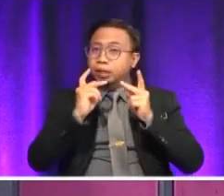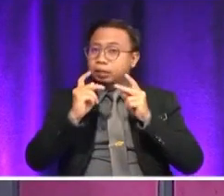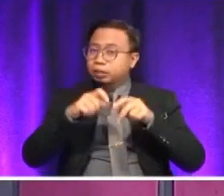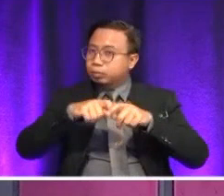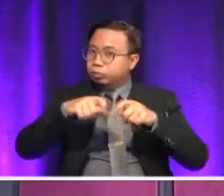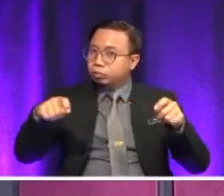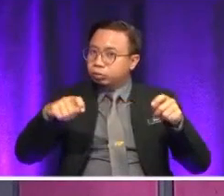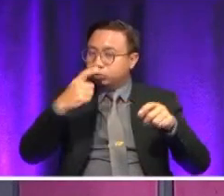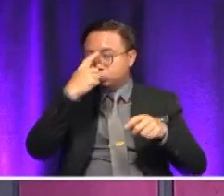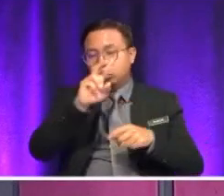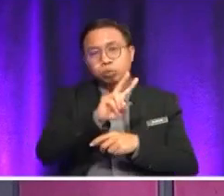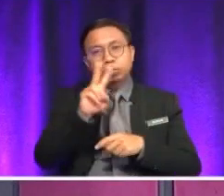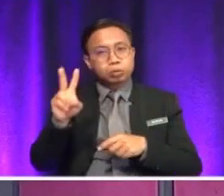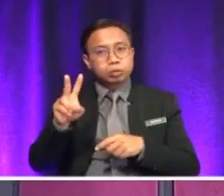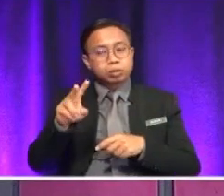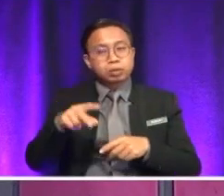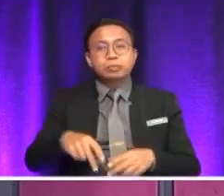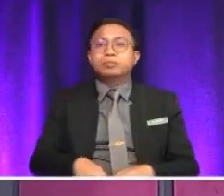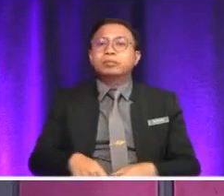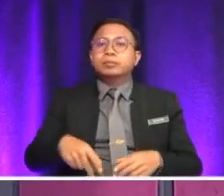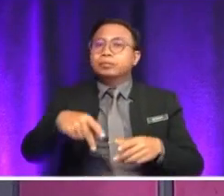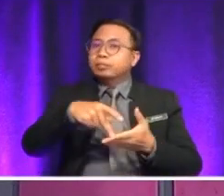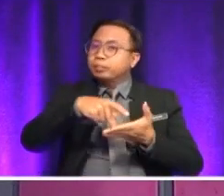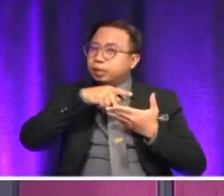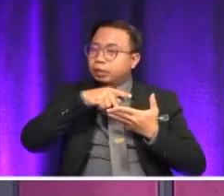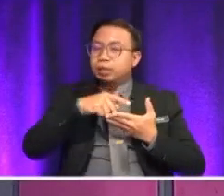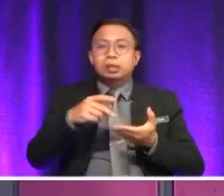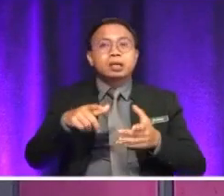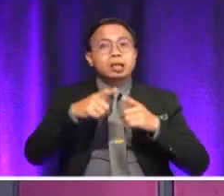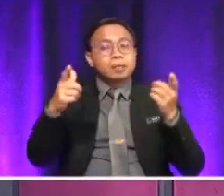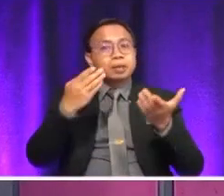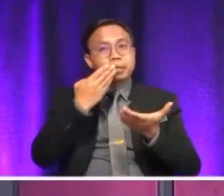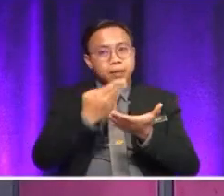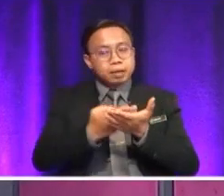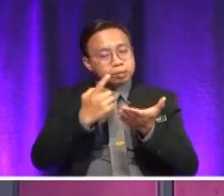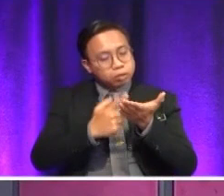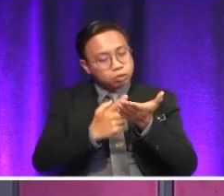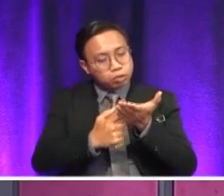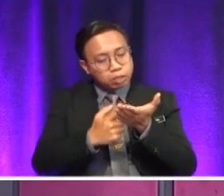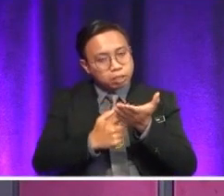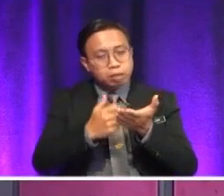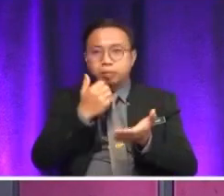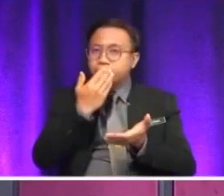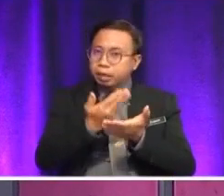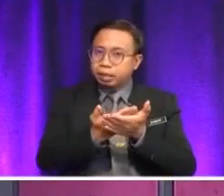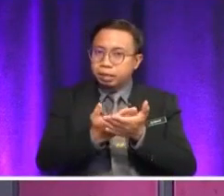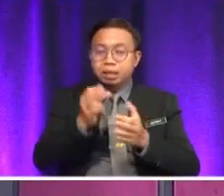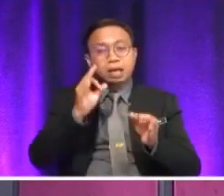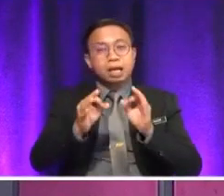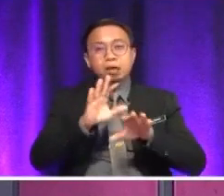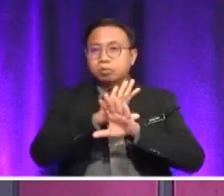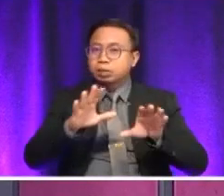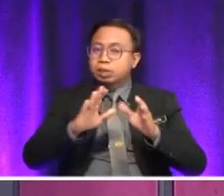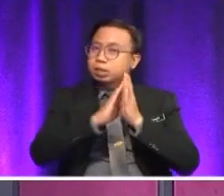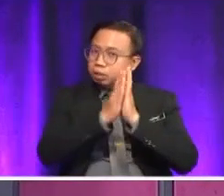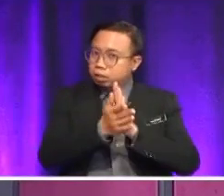untuk dua-dua pihak. Sekarang ni lebih baik berbincang secara elok. Kemudian kalau sekiranya benda tu tak jadi, kita buat